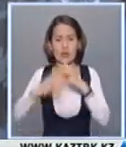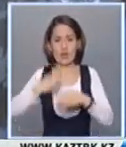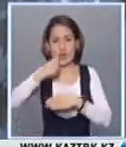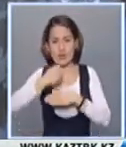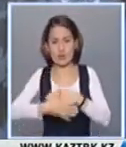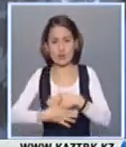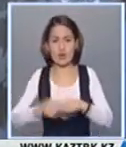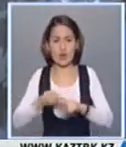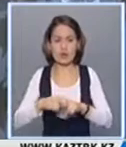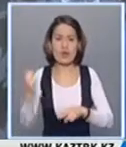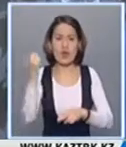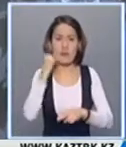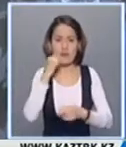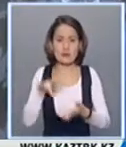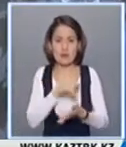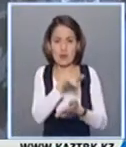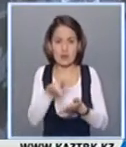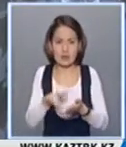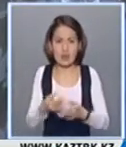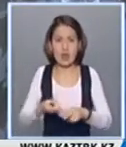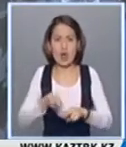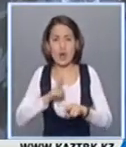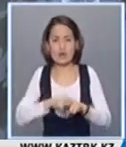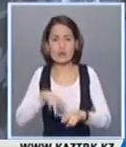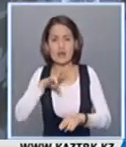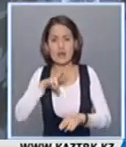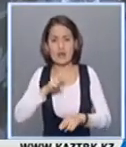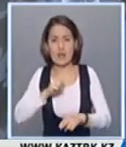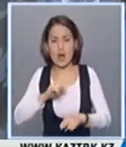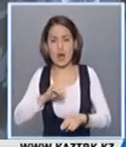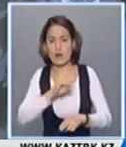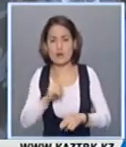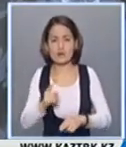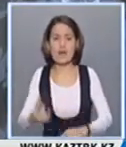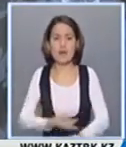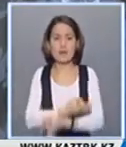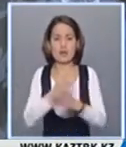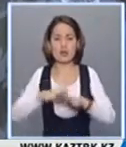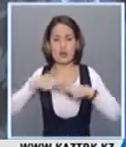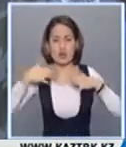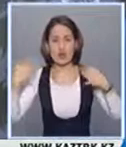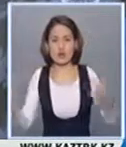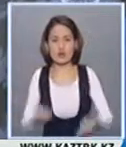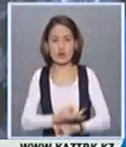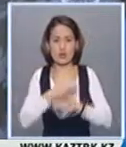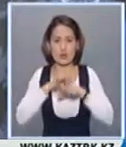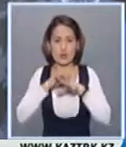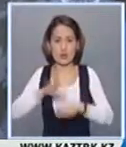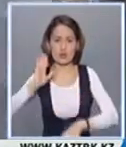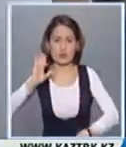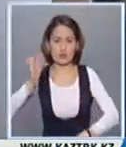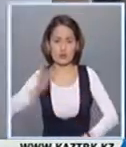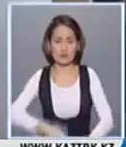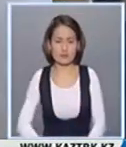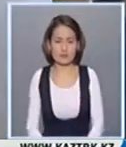орталығы, бүкіл дүниежүзінің бизнес орталығы, мәдениет орталығы Мәскеуде қазақтың Наурызы бір үлкен дүниежүзілік деңгейде тойланайын деп